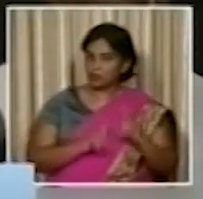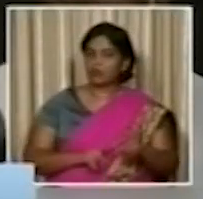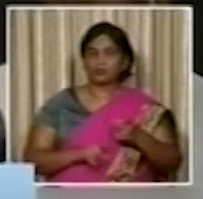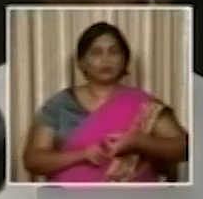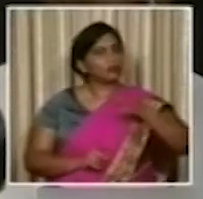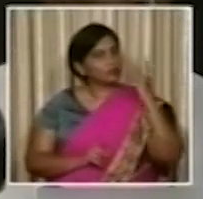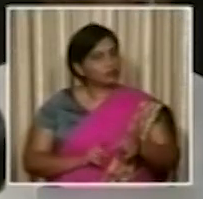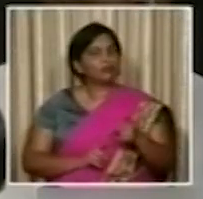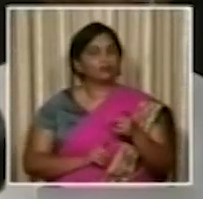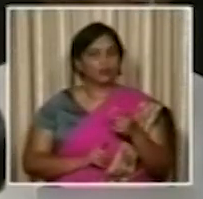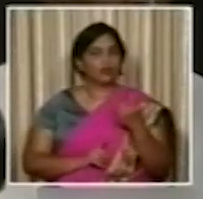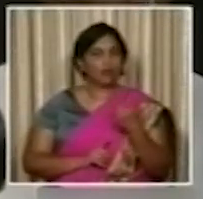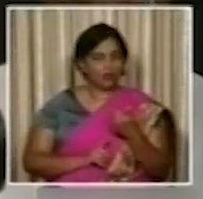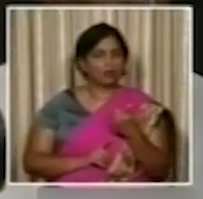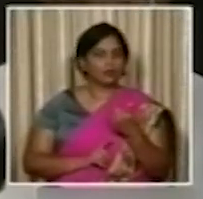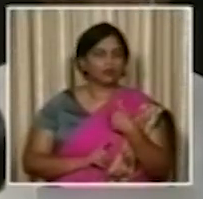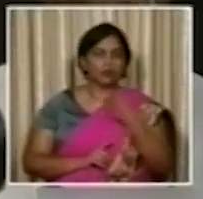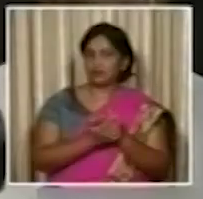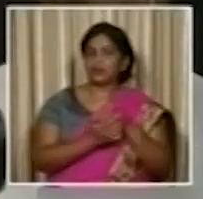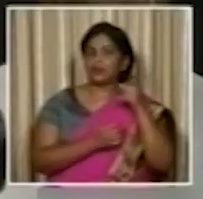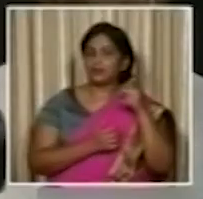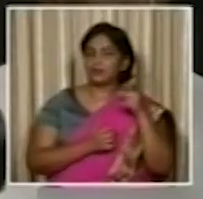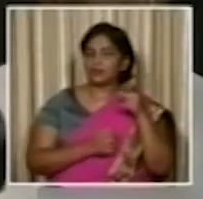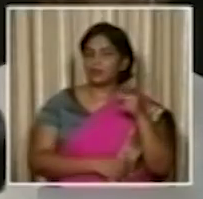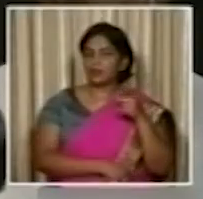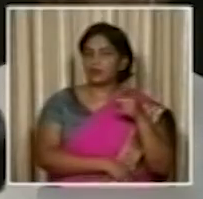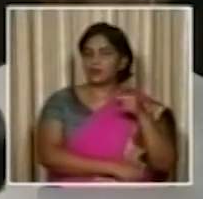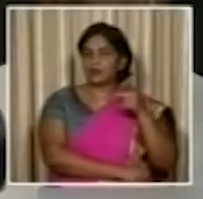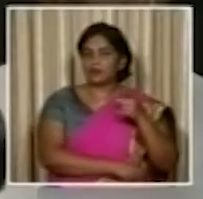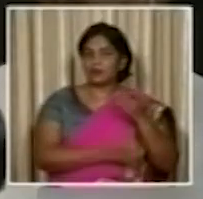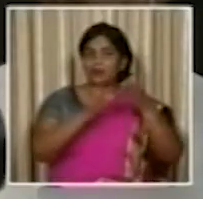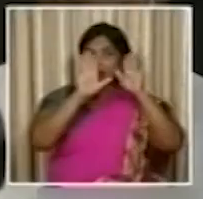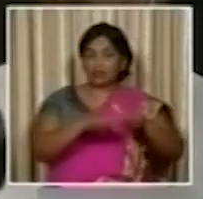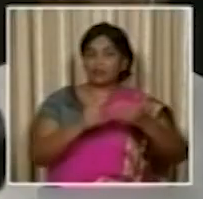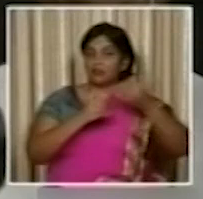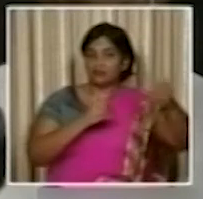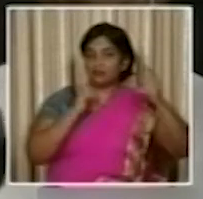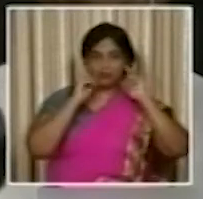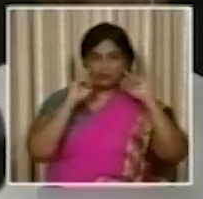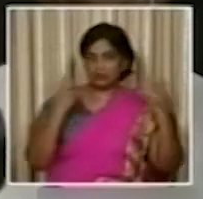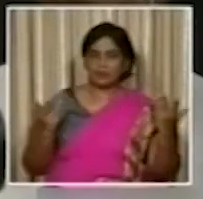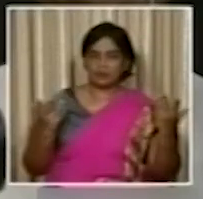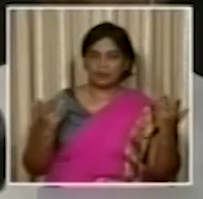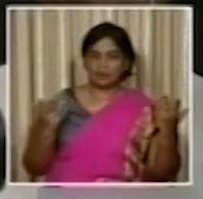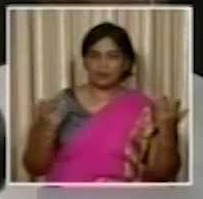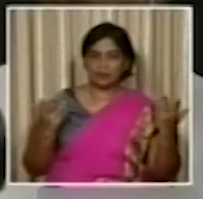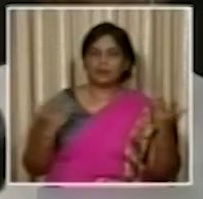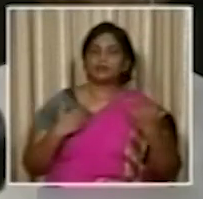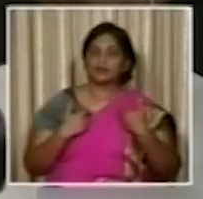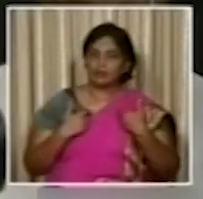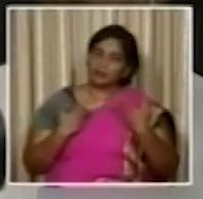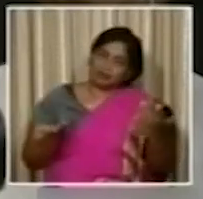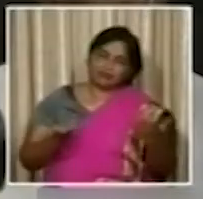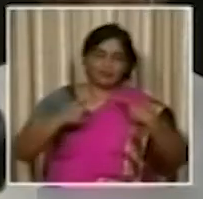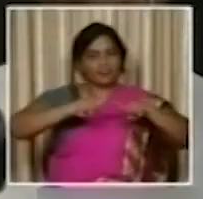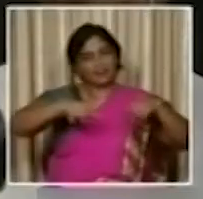நான் நினைக்கின்றேன். நீங்கள் இன்னும் எவ்வளவு காலம் இருப்பீர்கள் என்று எங்களுக்கு சரியாக சொல்ல முடியாது. சஜித் பிரேமதாச தலைமையில் நாம் அடுத்த கட்ட செயற்பாடுகளை